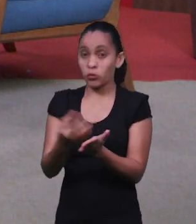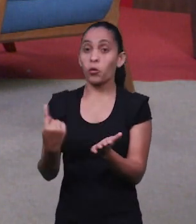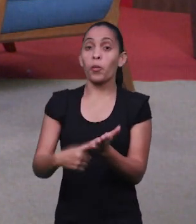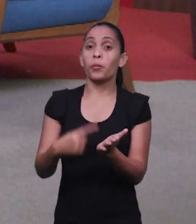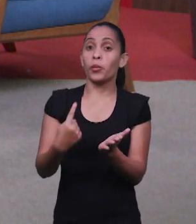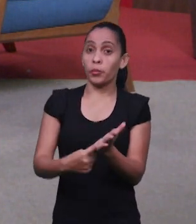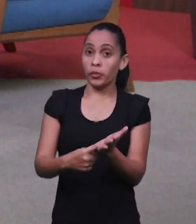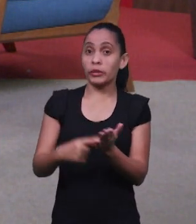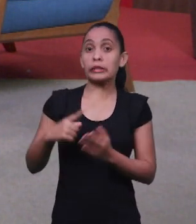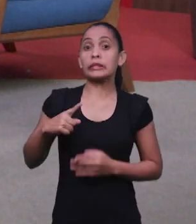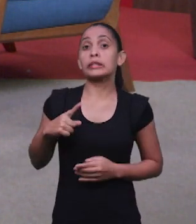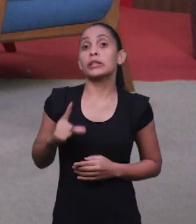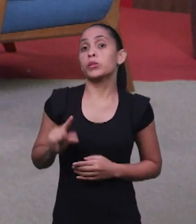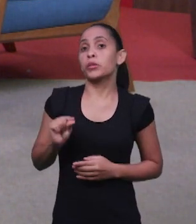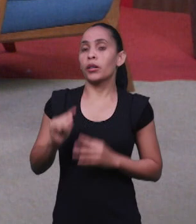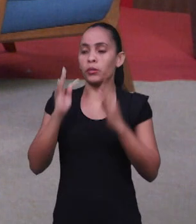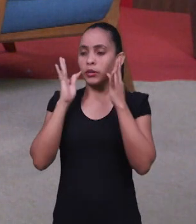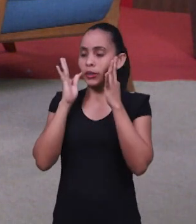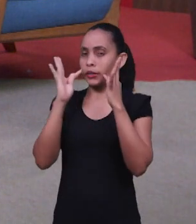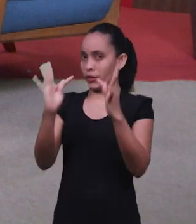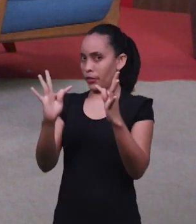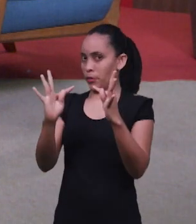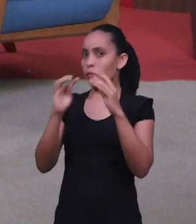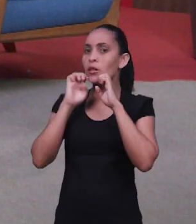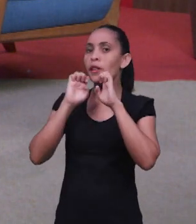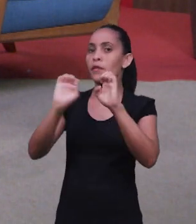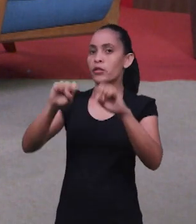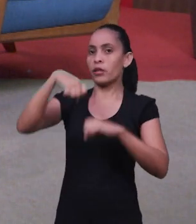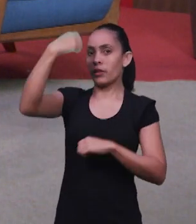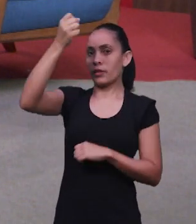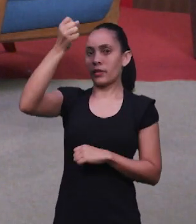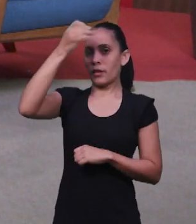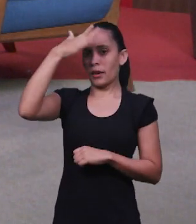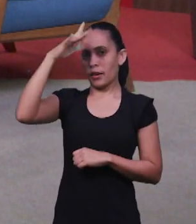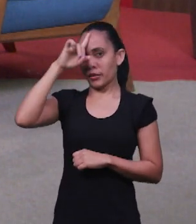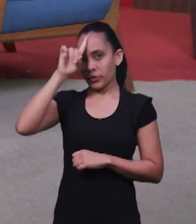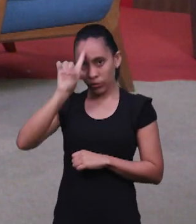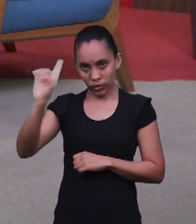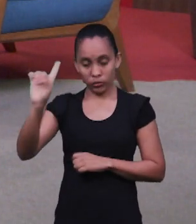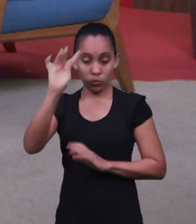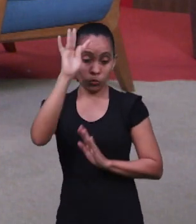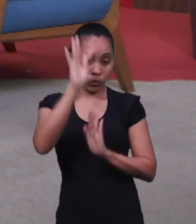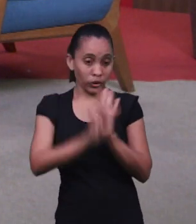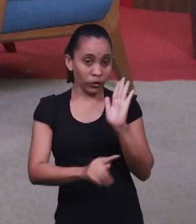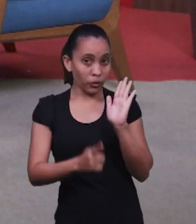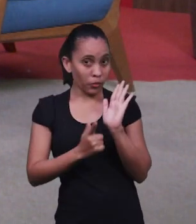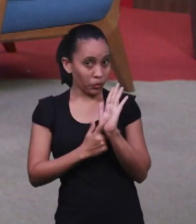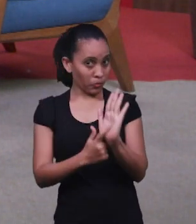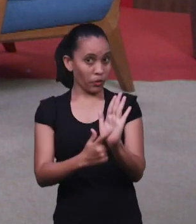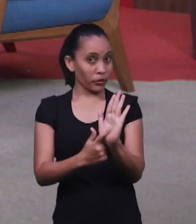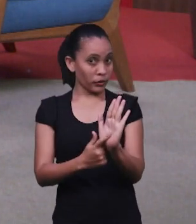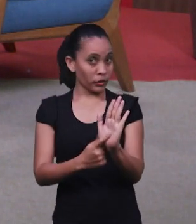foi, c'est là où se trouve le témoignage de l'évangile de la grâce de Dieu. Le texte